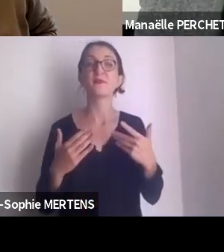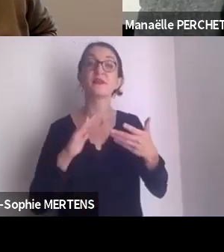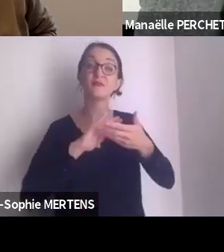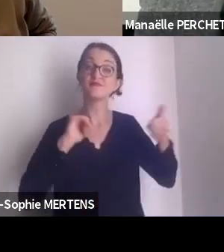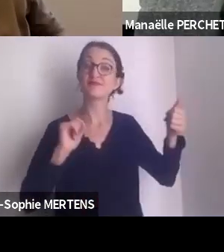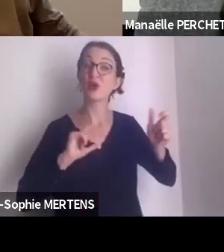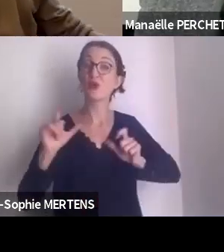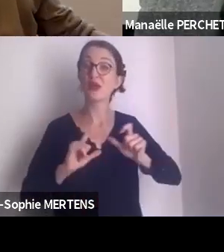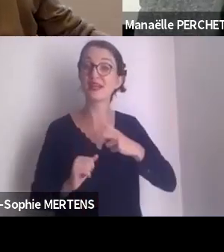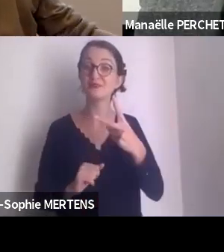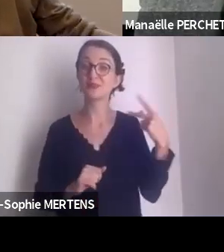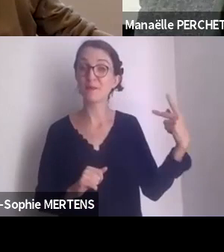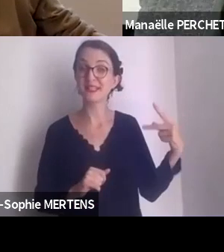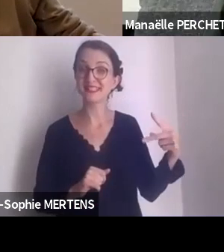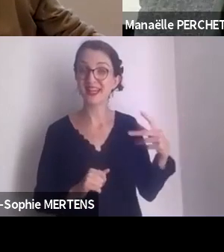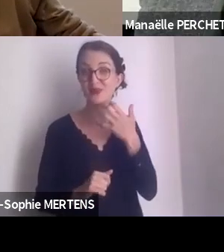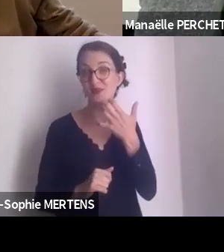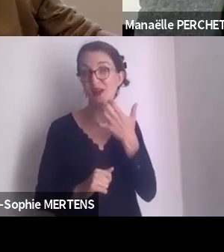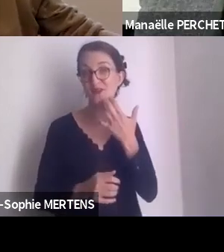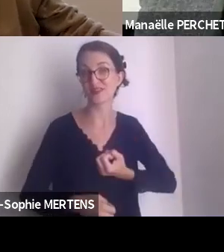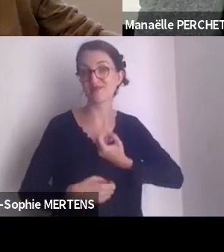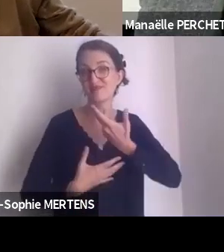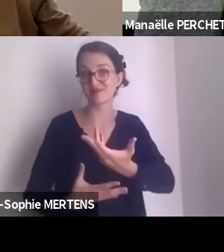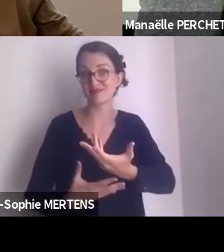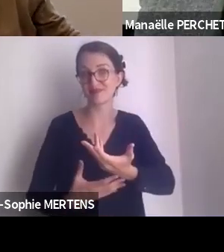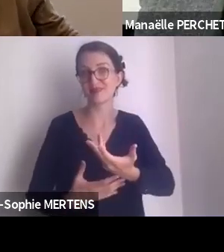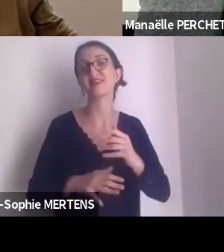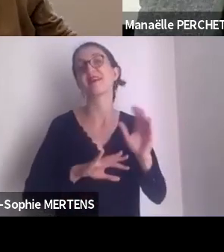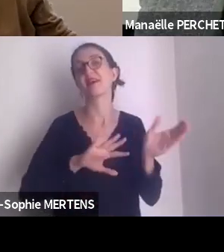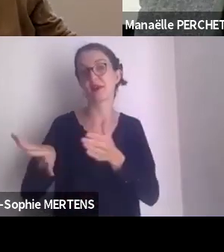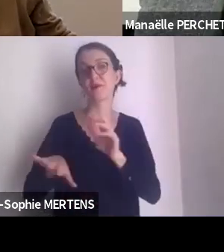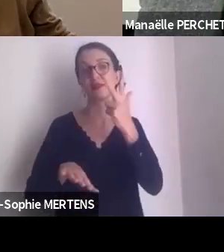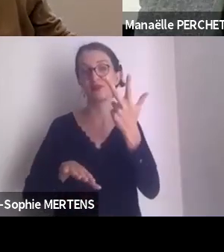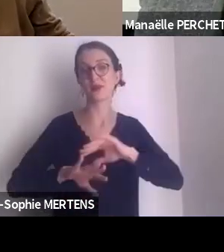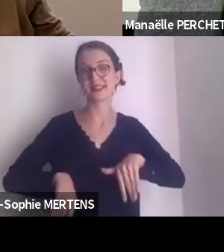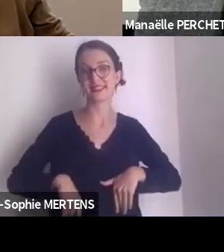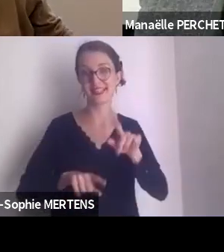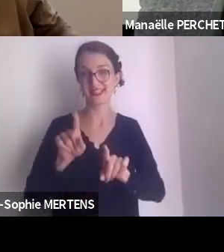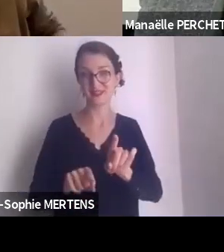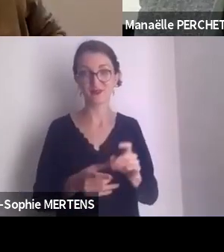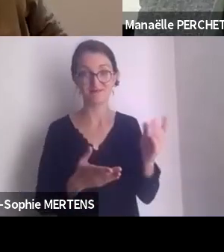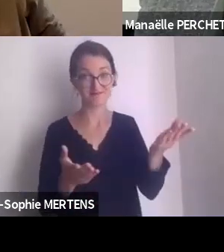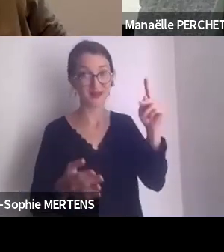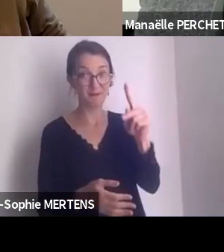qui souhaitait s'exprimer rapidement, et puis on prendra ensuite les trois dernières questions qui ont été posées. Allez-y,